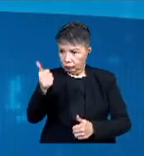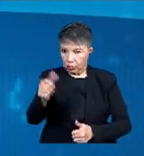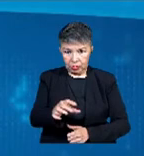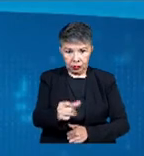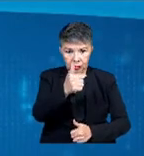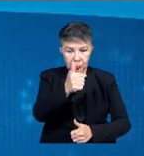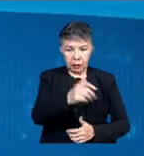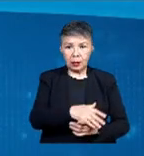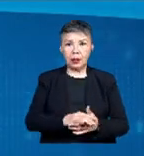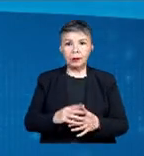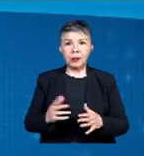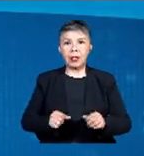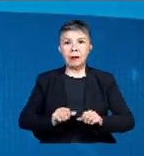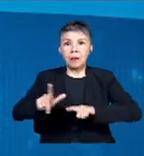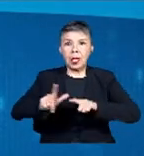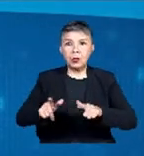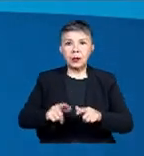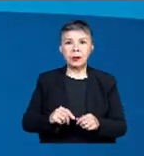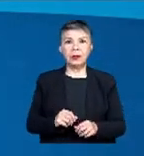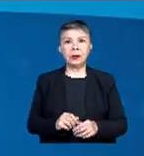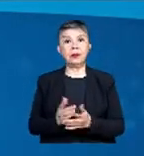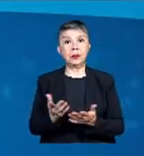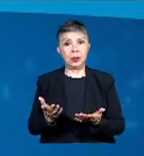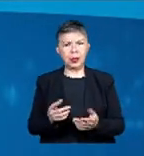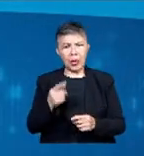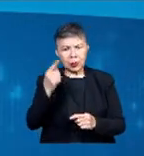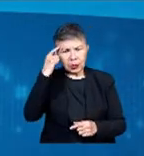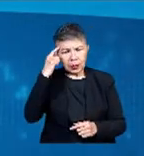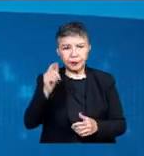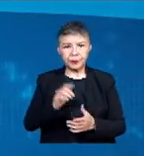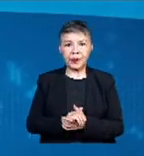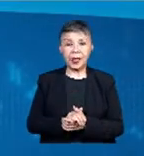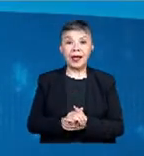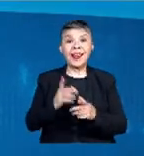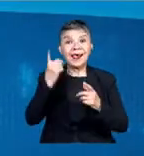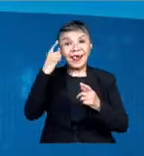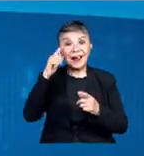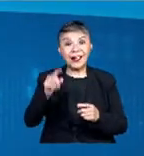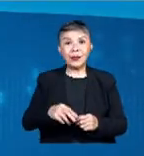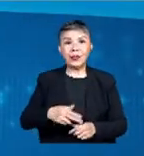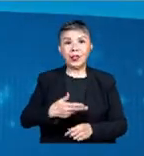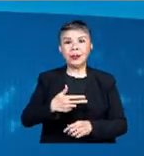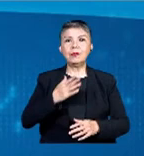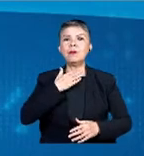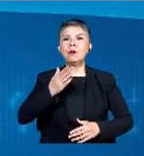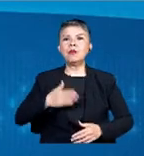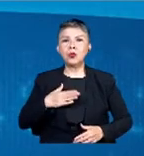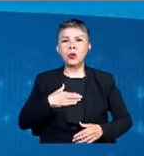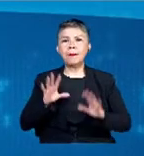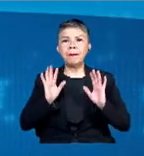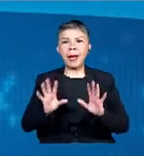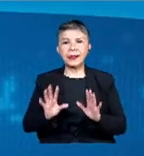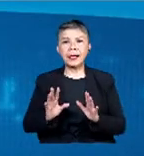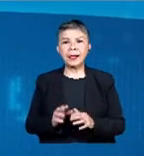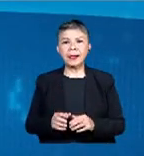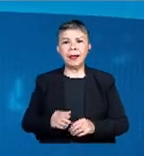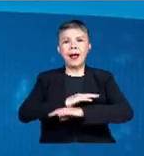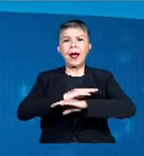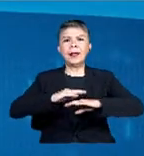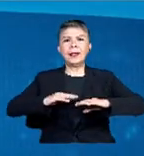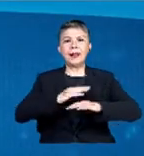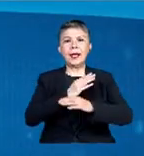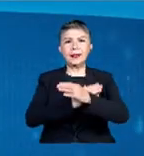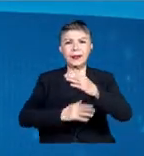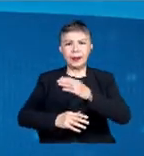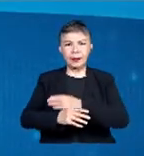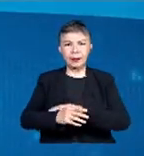untuk bisa berlaga di kompetisi. Nah, maka dari itu Indonesia masih membutuhkan banyak atlet-atlet penyandang